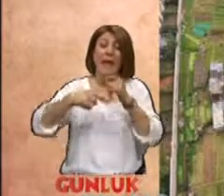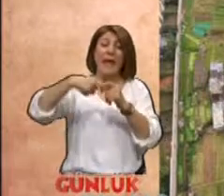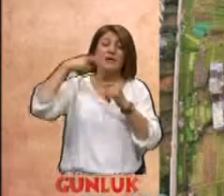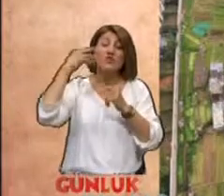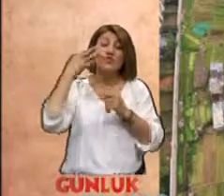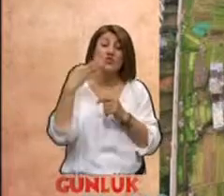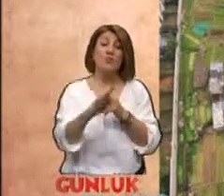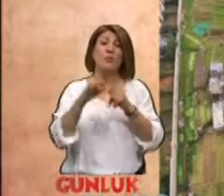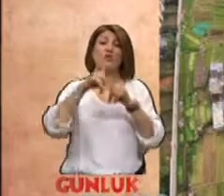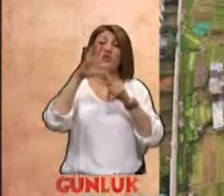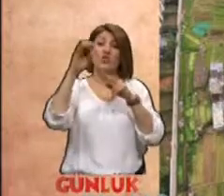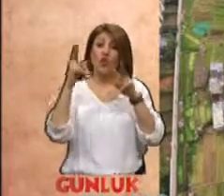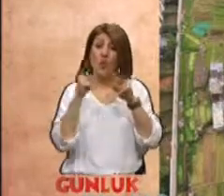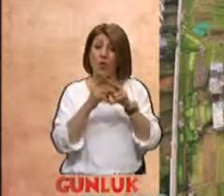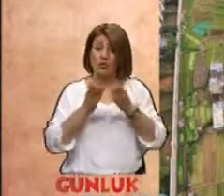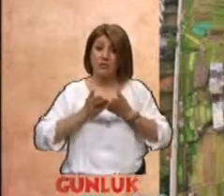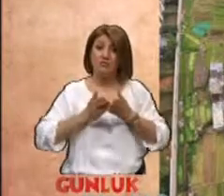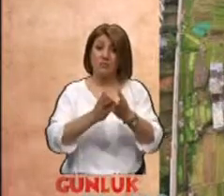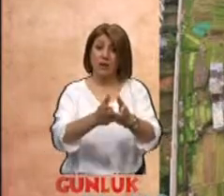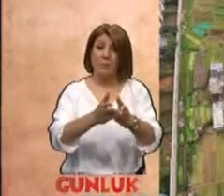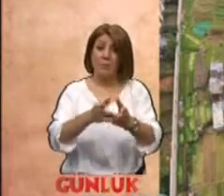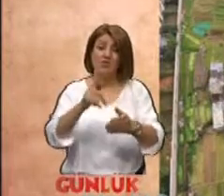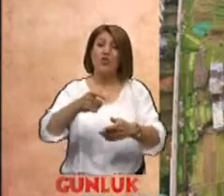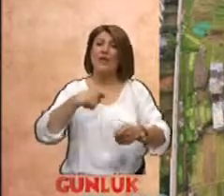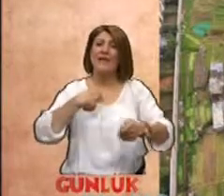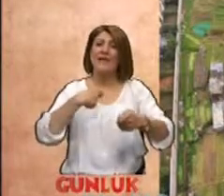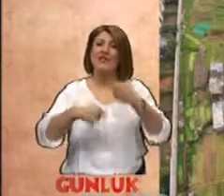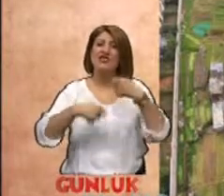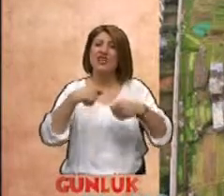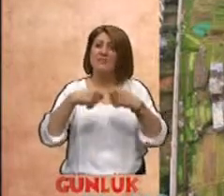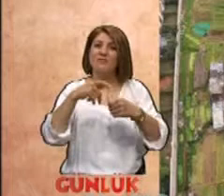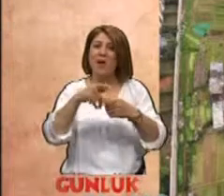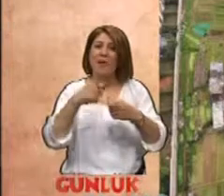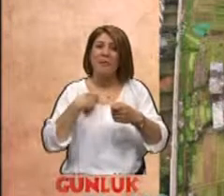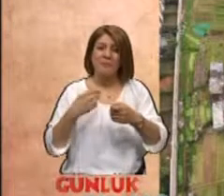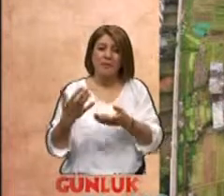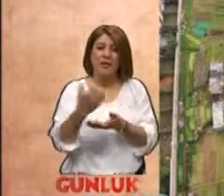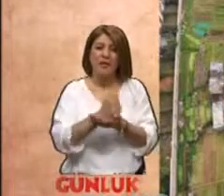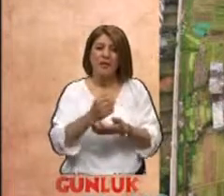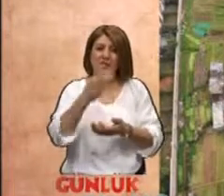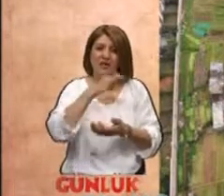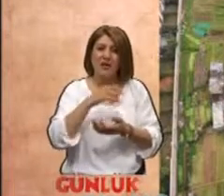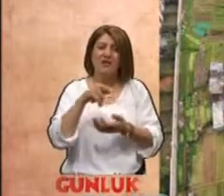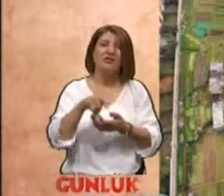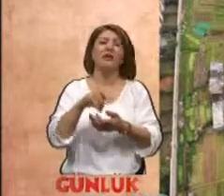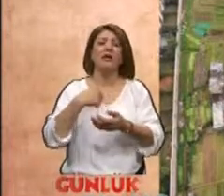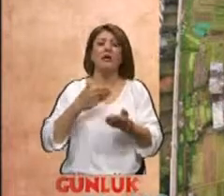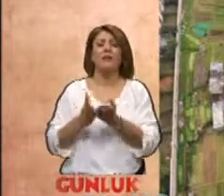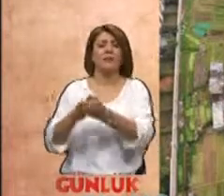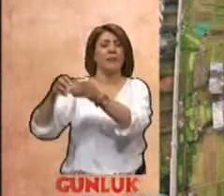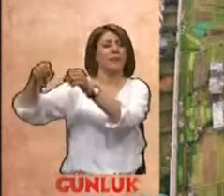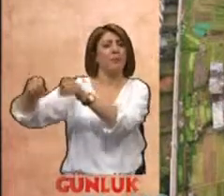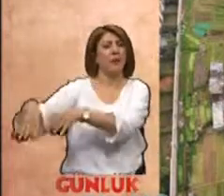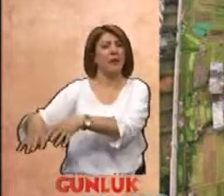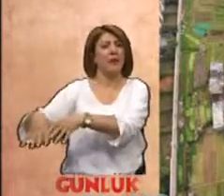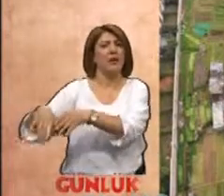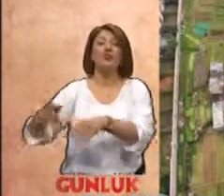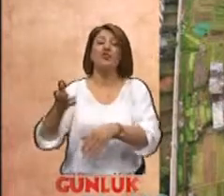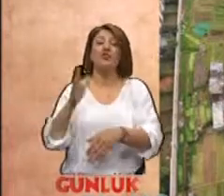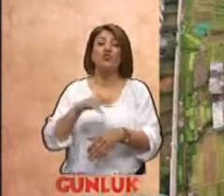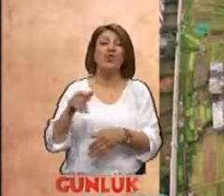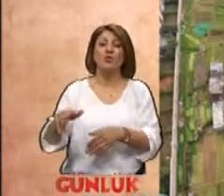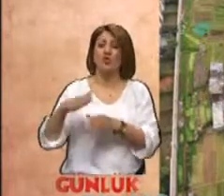3000 tonluk dev gemi, daha sonra işletme maliyetlerinin çok fazla olacağı gerekçesiyle karada bırakıldı. Gutian ismindeki geminin